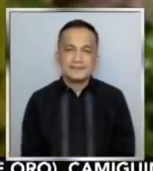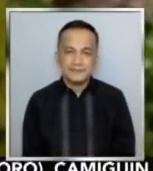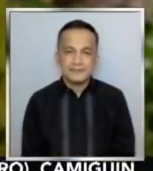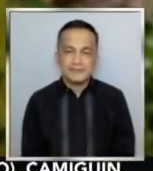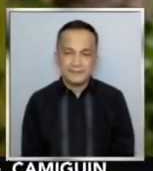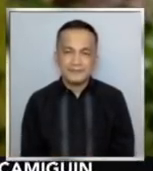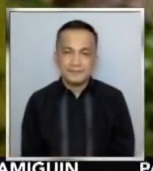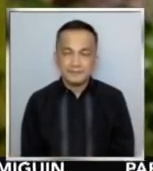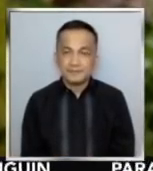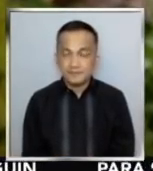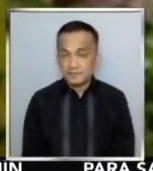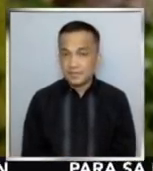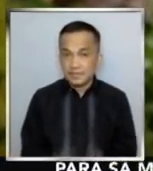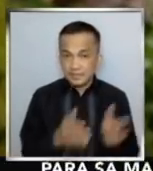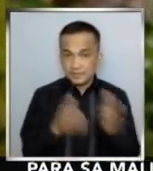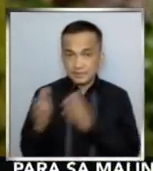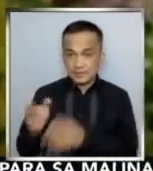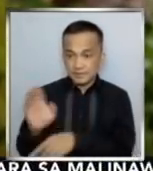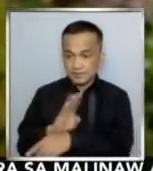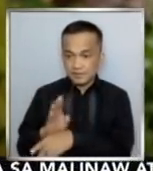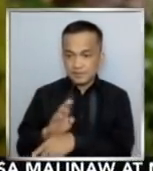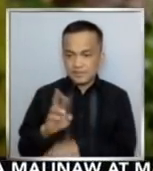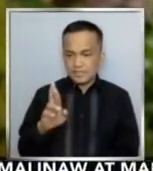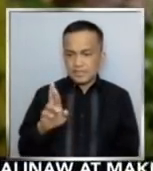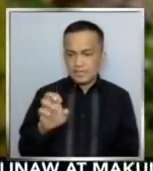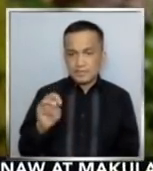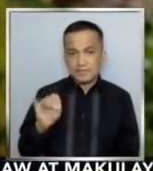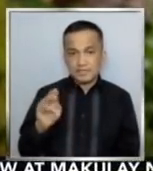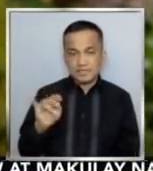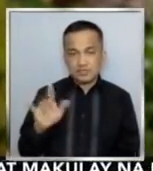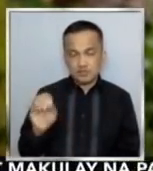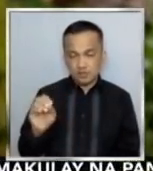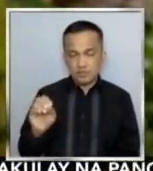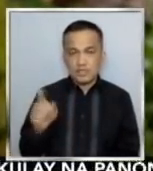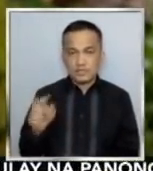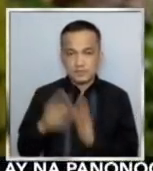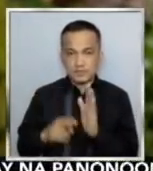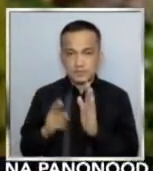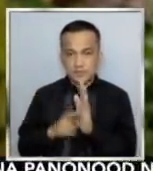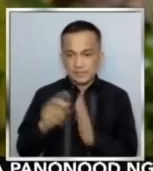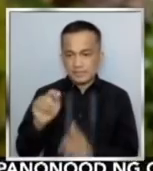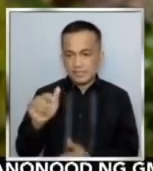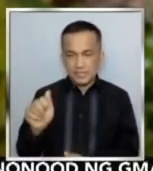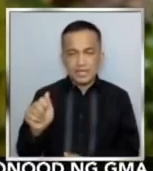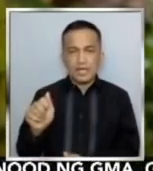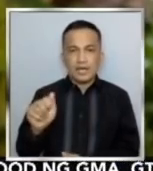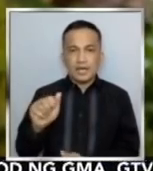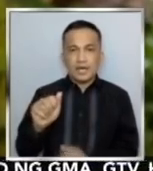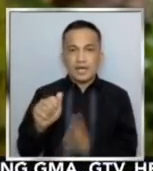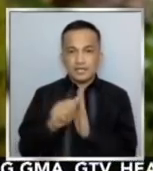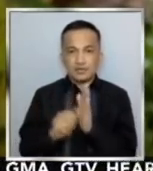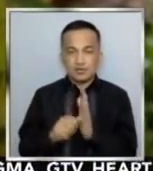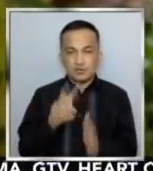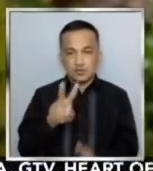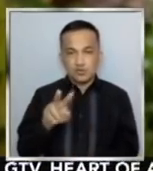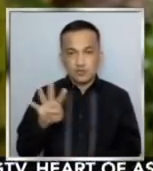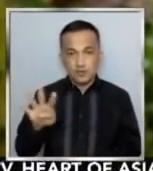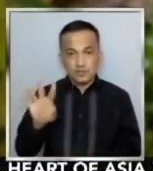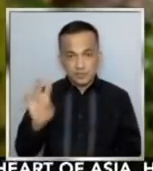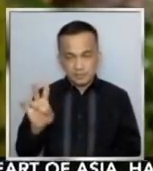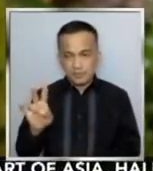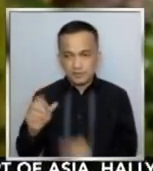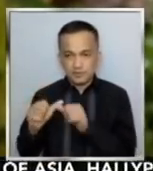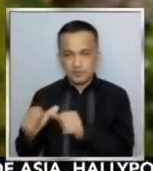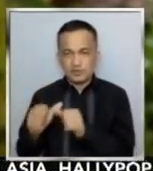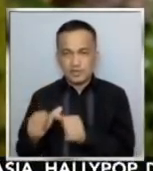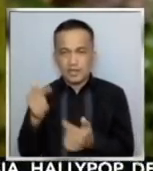Samantala, kahit busy na si Rain Matienzo sa kanyang pagganap bilang Tanya sa Artikulo 247, tuloy-tuloy pa rin ang kanyang pagpapatawa bilang